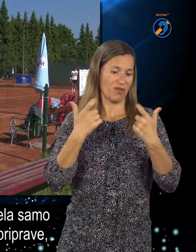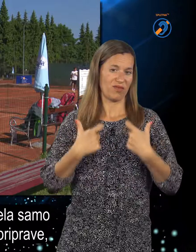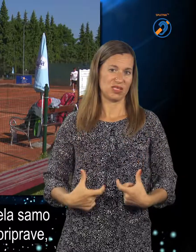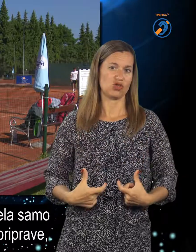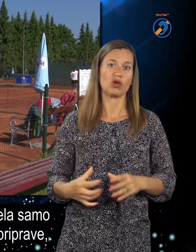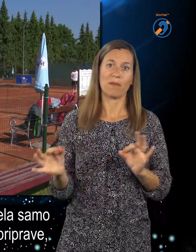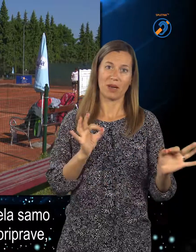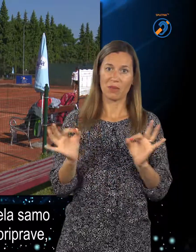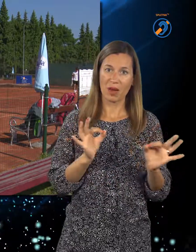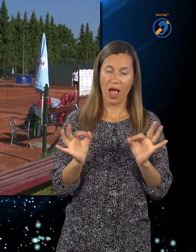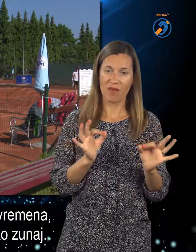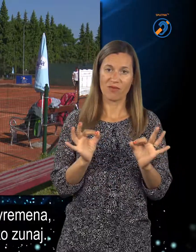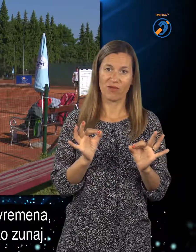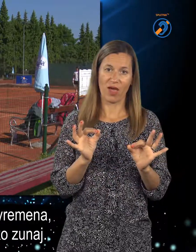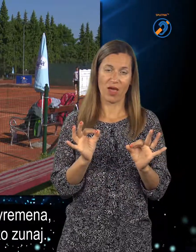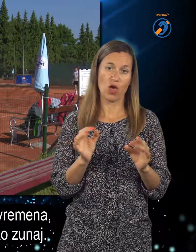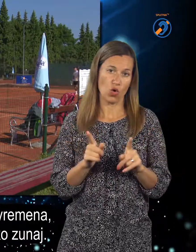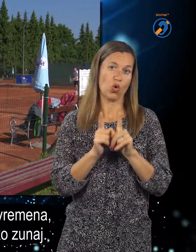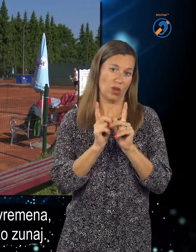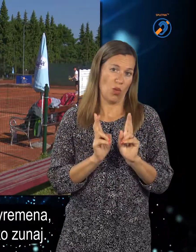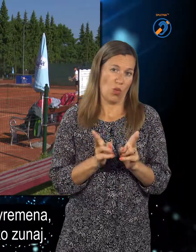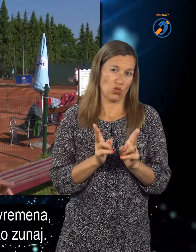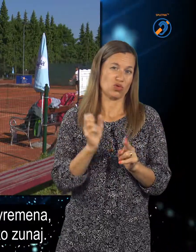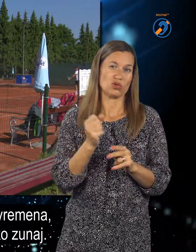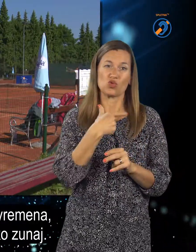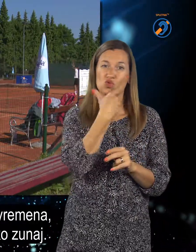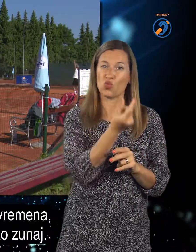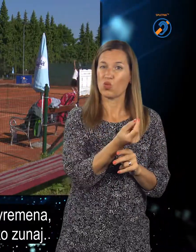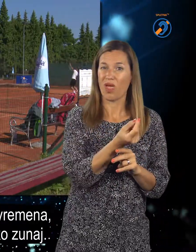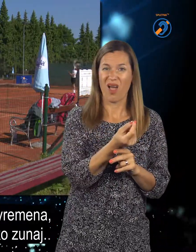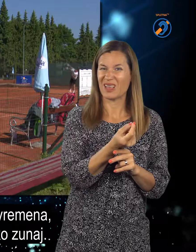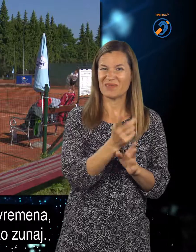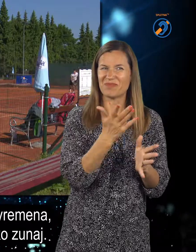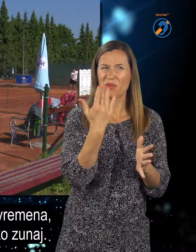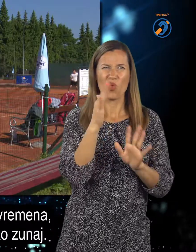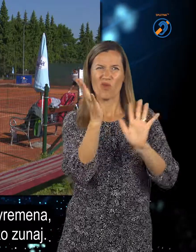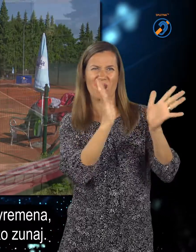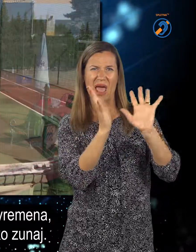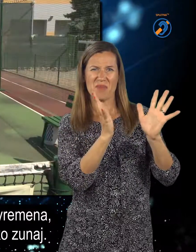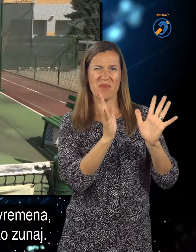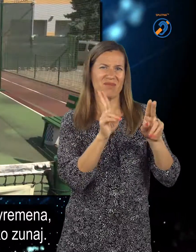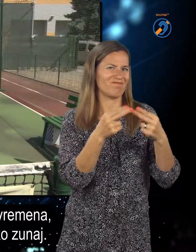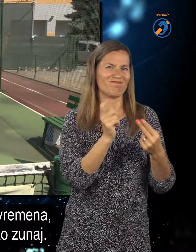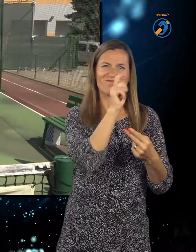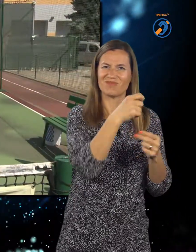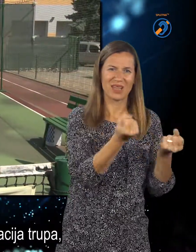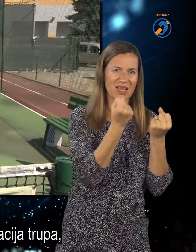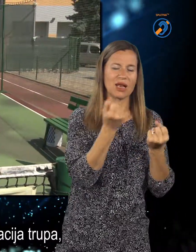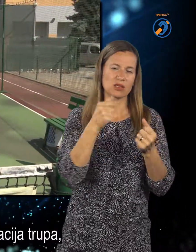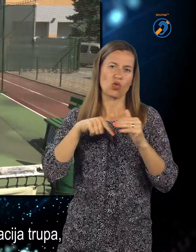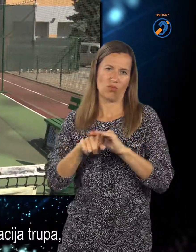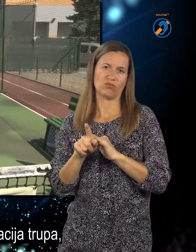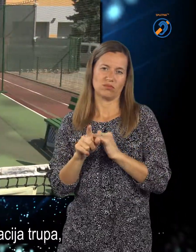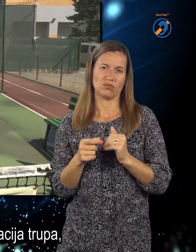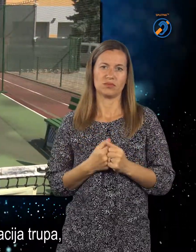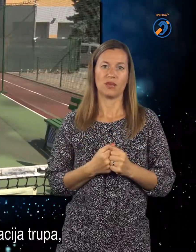rekel, fizične priprave, koliko se je dalo, ker zunaj ni bilo vremena, da bi lahko bila zunaj. Tako da vse